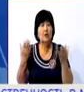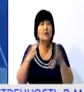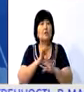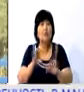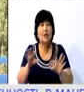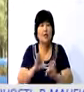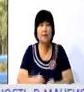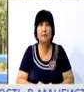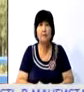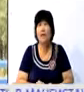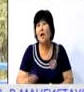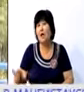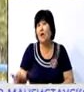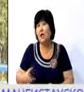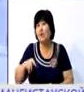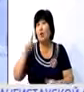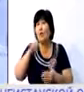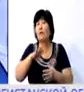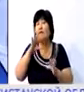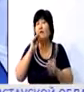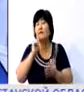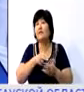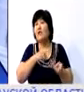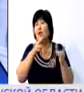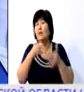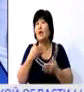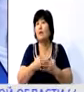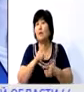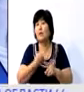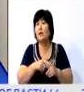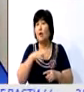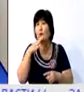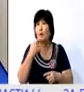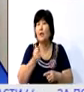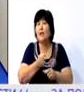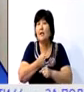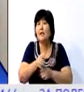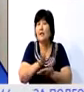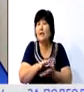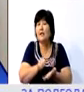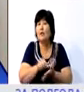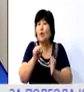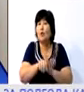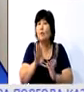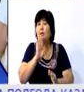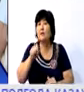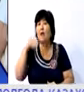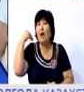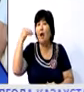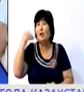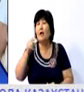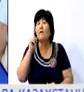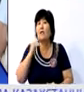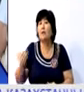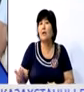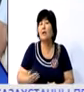сюжете. Жители уверены, во всем виноваты приезжие. К примеру, это двуногий, который изнасиловал и убил восьмиклассницу из Актобе, временно